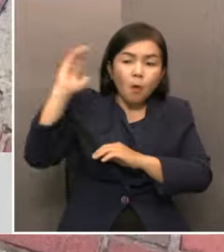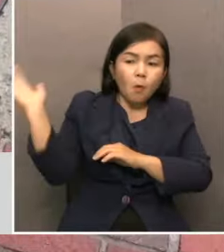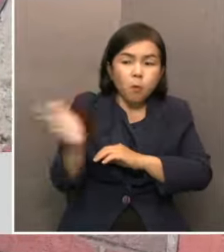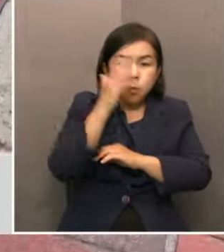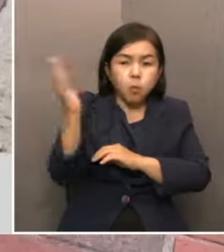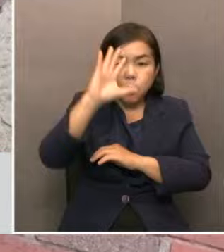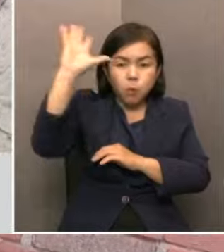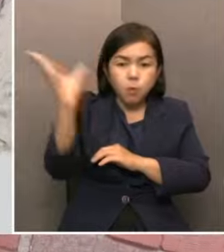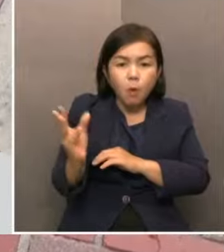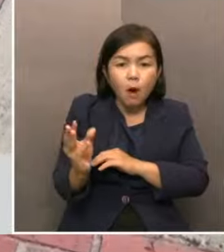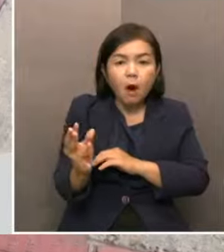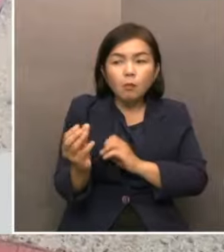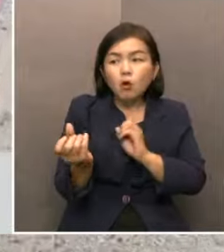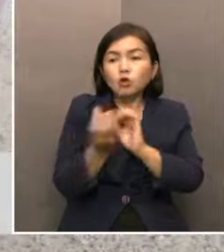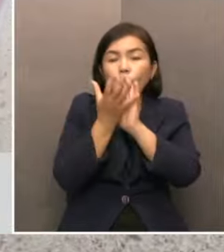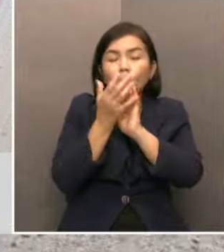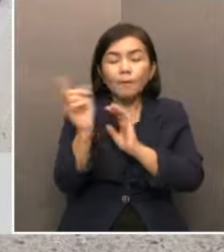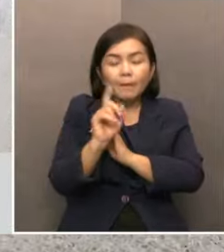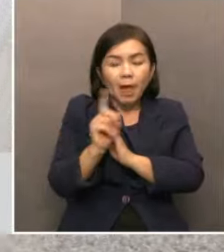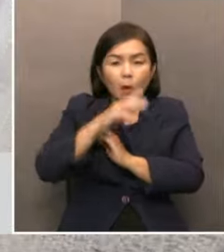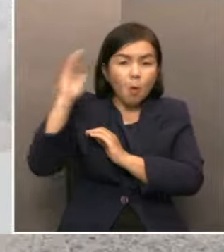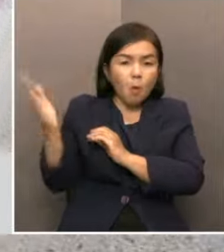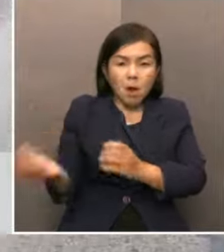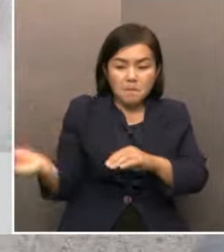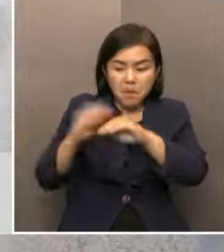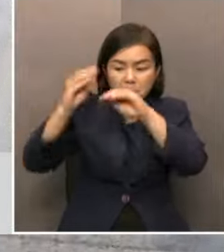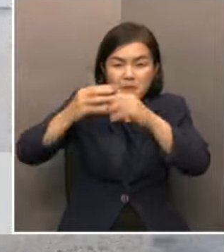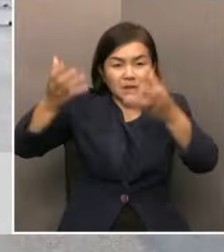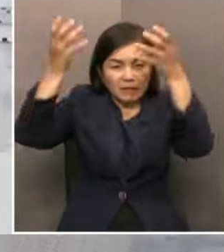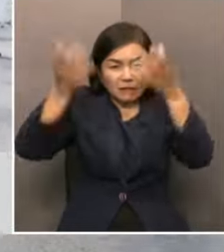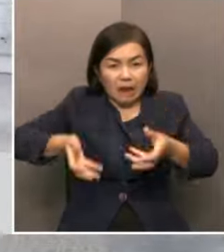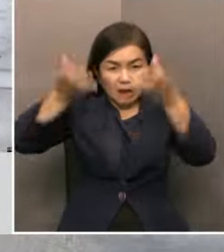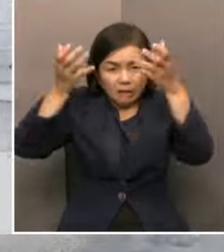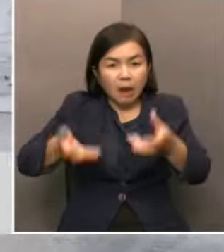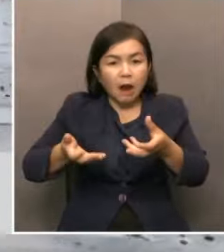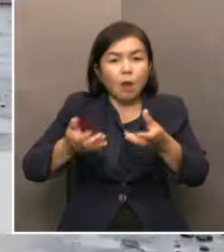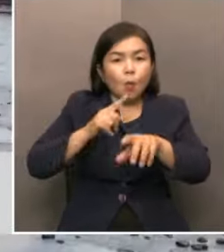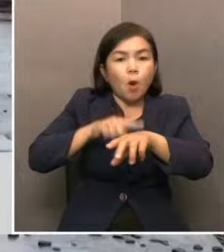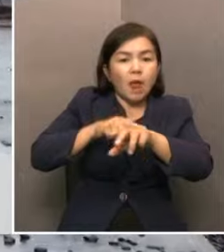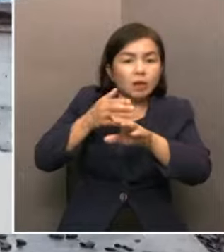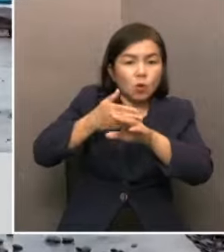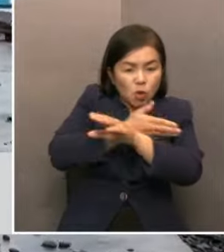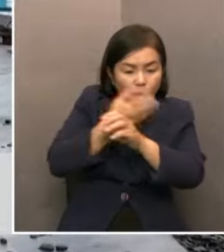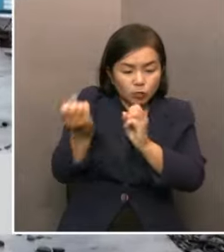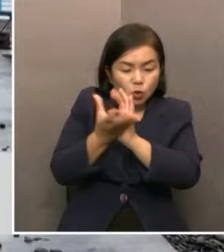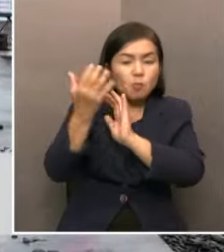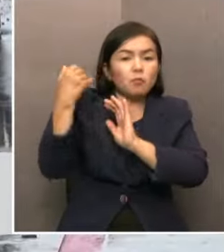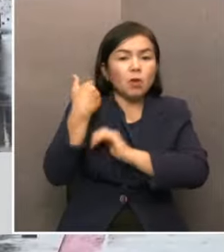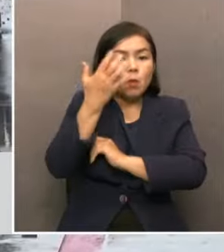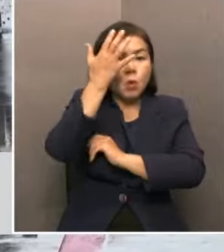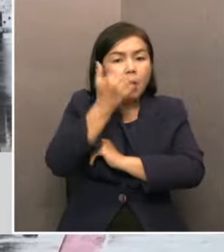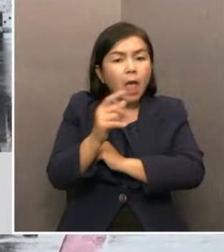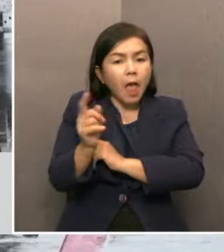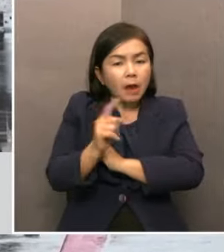จะมาถึงนี้จะเกิดเฮอริเคนระดับที่รุนแรงและเกิดระบบพายุมาเร็วกว่ากำหนดเพราะการกลับมาของปรากฏการณ์